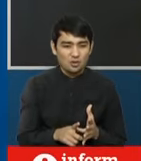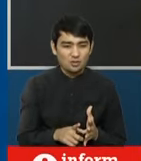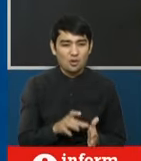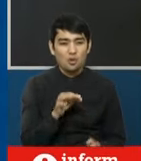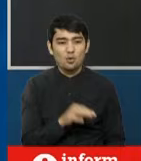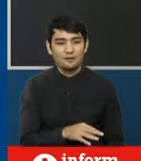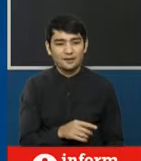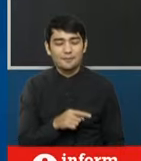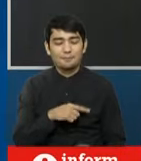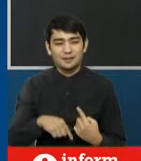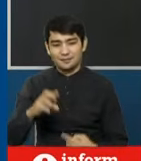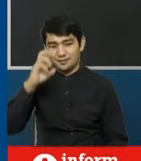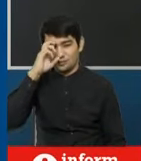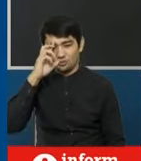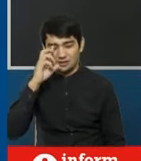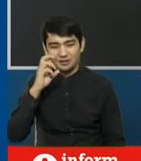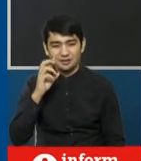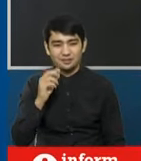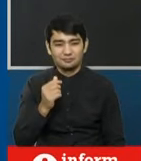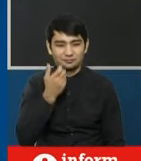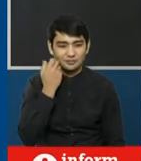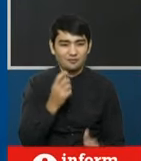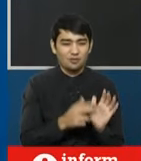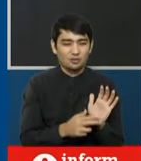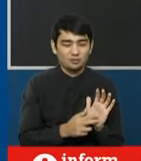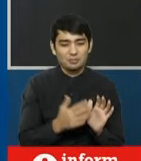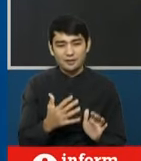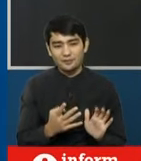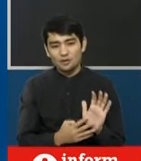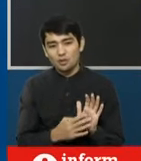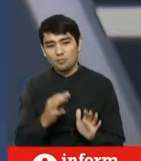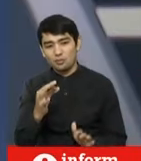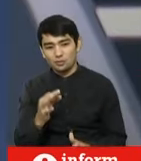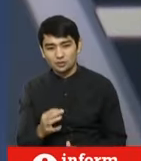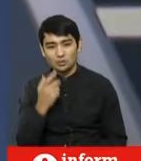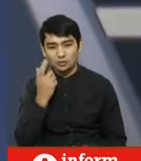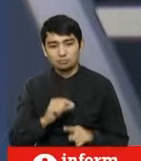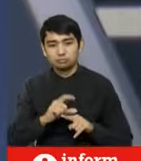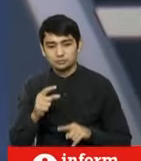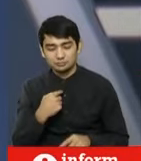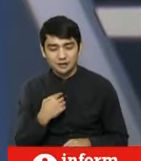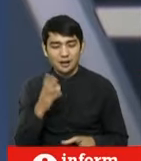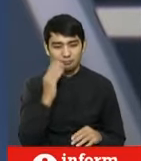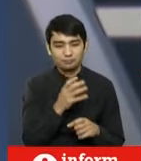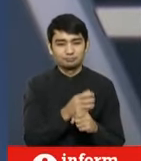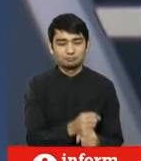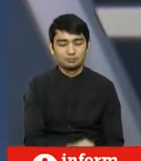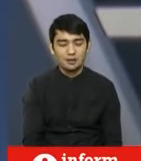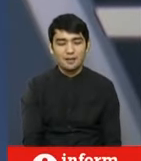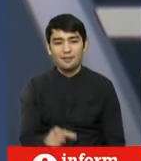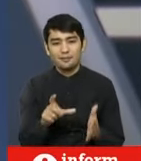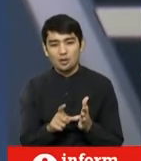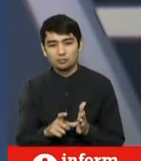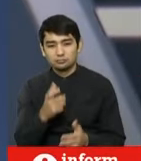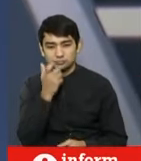осы мемлекеттік бюджеттегі 85-90%-ын асырған көлемінде ғана жете аламыз. Ал бюджеттегі салық түсімінің